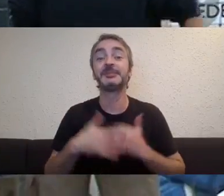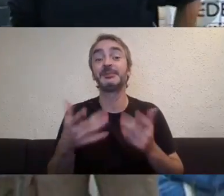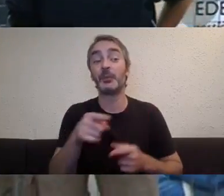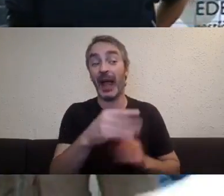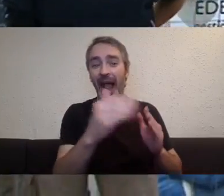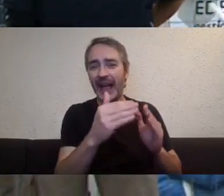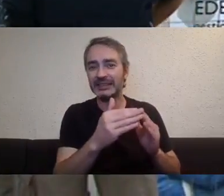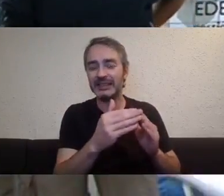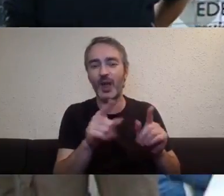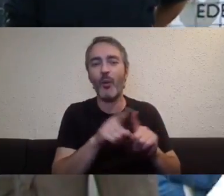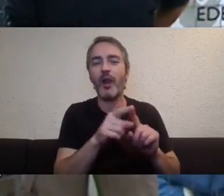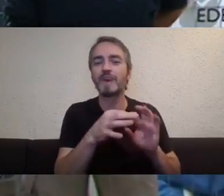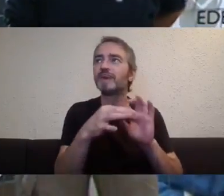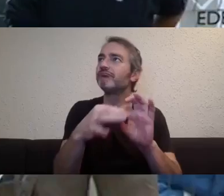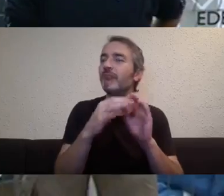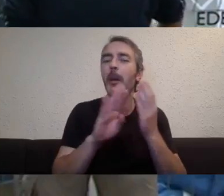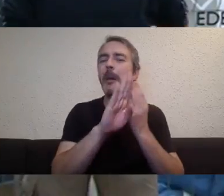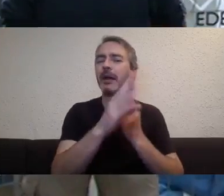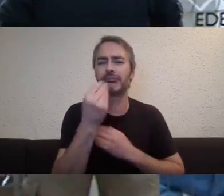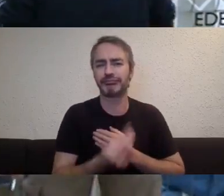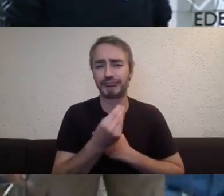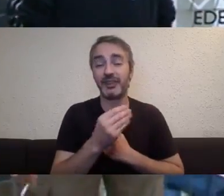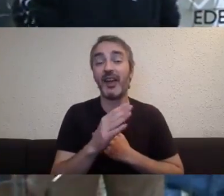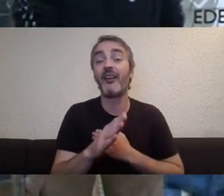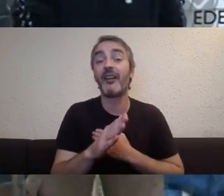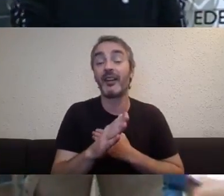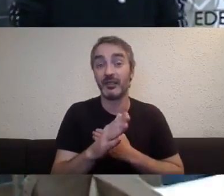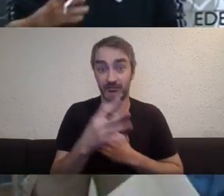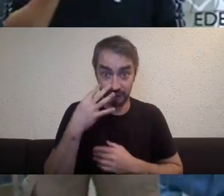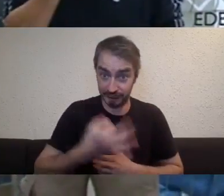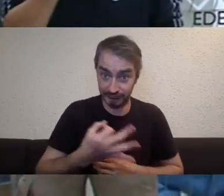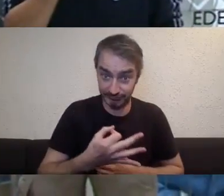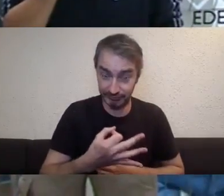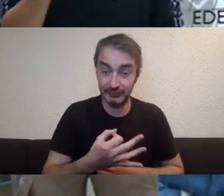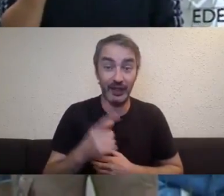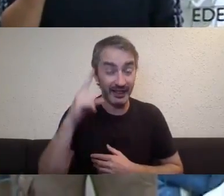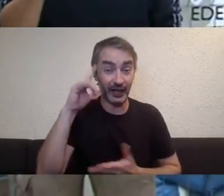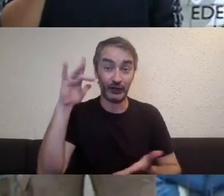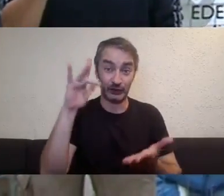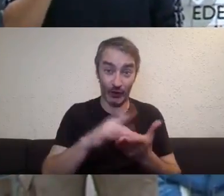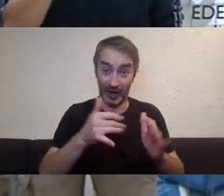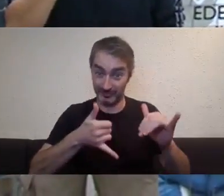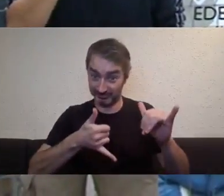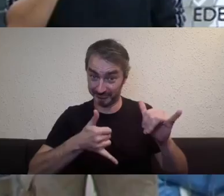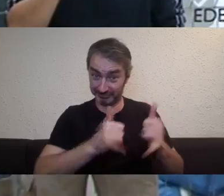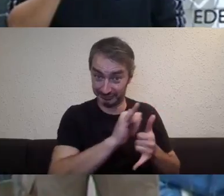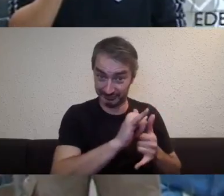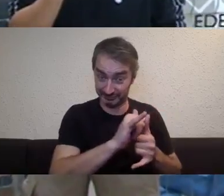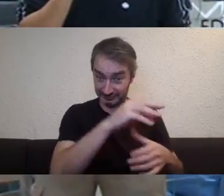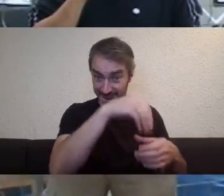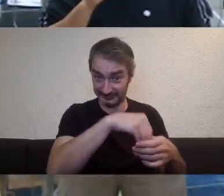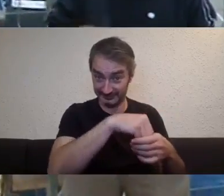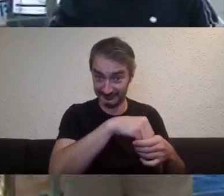I diguem que aquella casa tenia una molt bona relació amb els veïns i de més, fins al punt de que, bueno, el dia que hi va haver